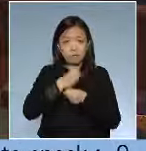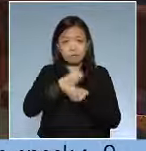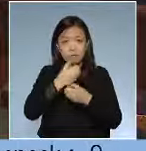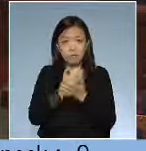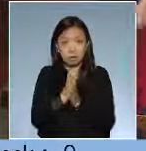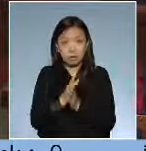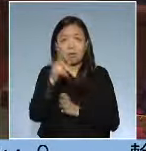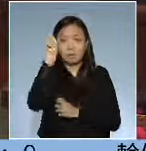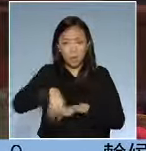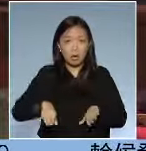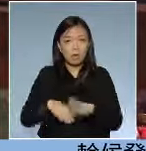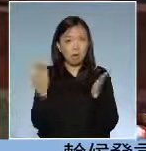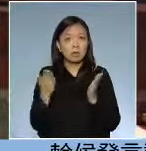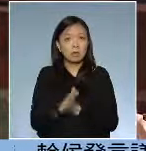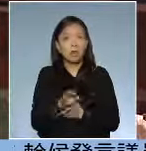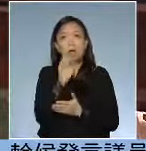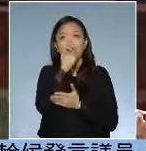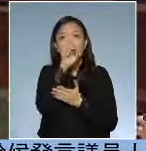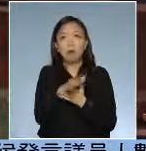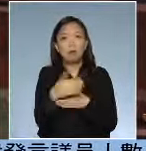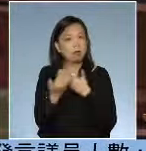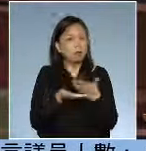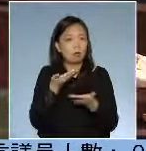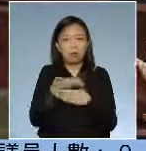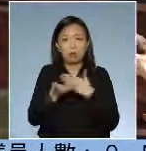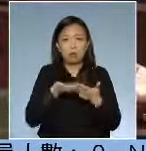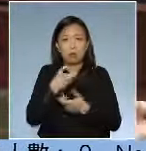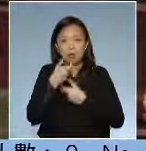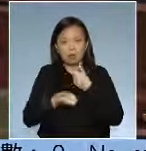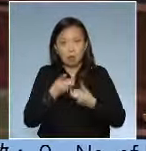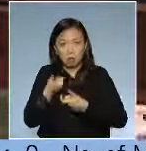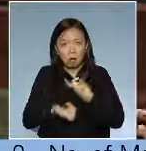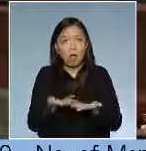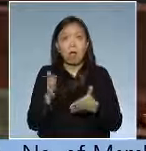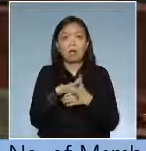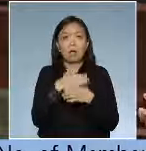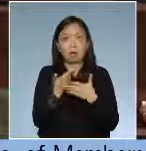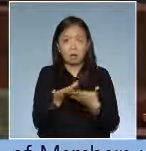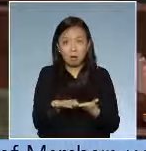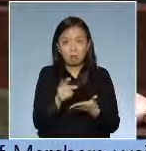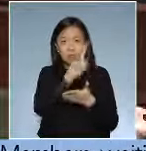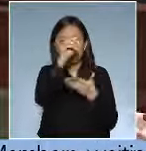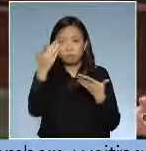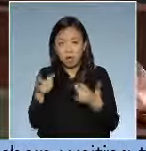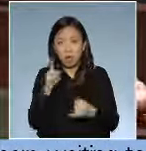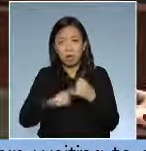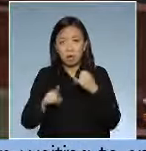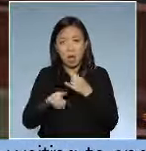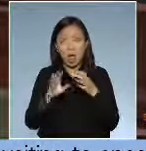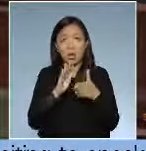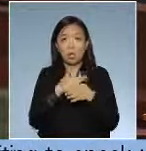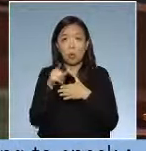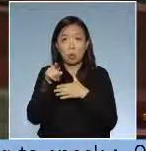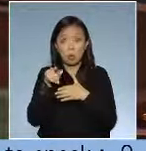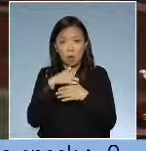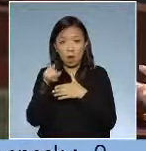又係重複翻頭先講嗰啲嘢啊，因為啦嚇乜乜乜，因為最後講埋，因為你哋修改議事規則，所以咧